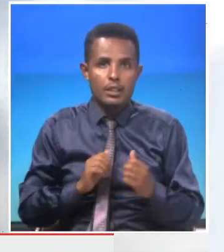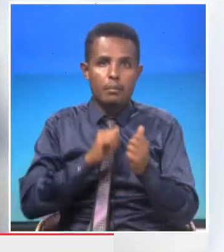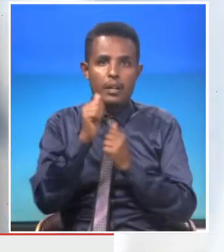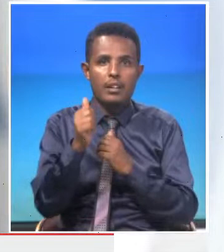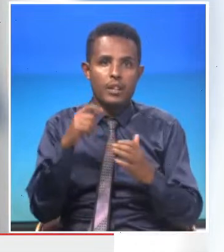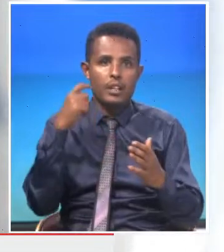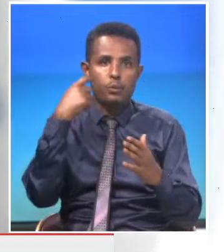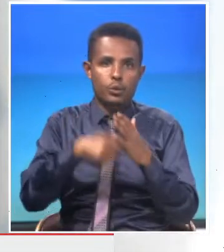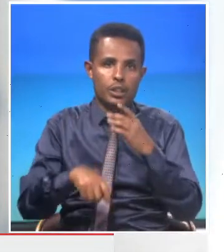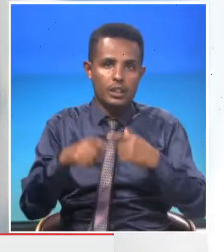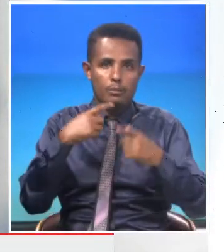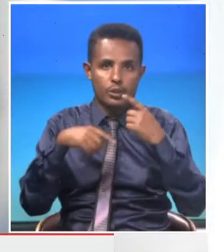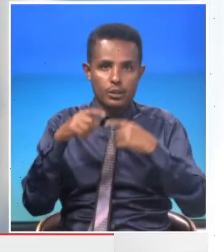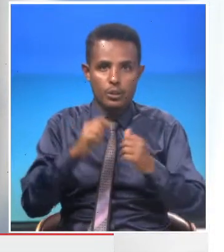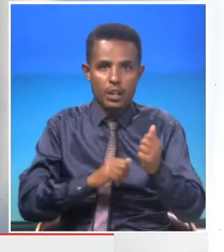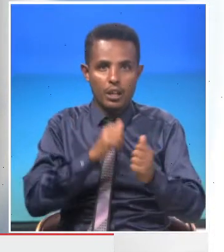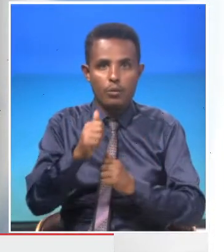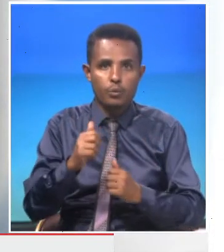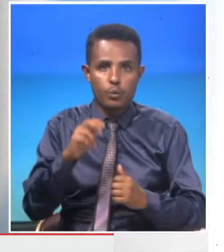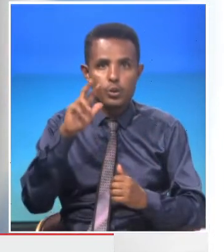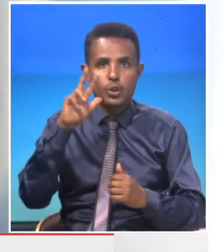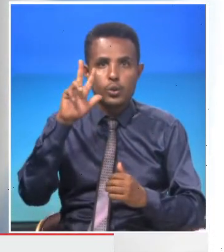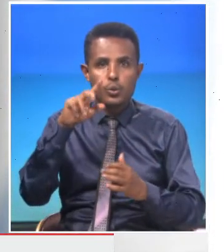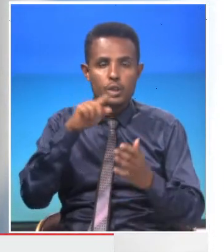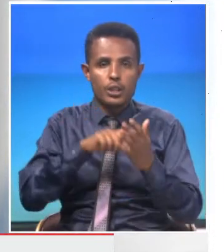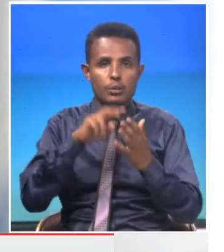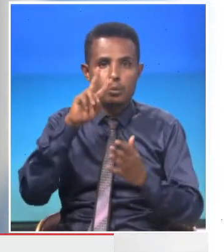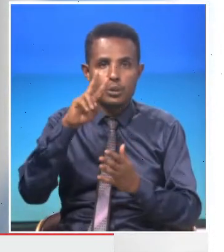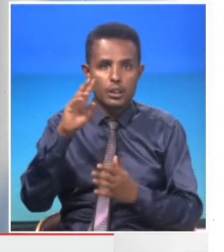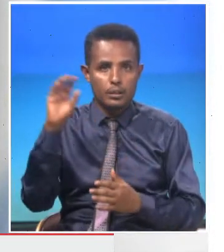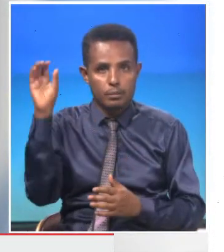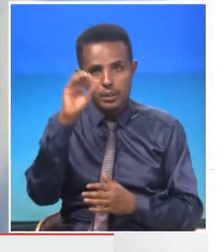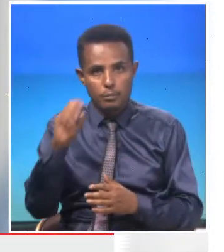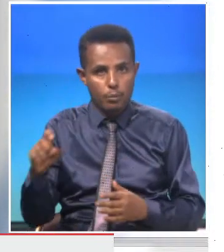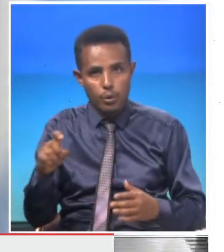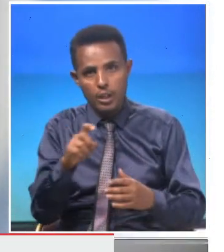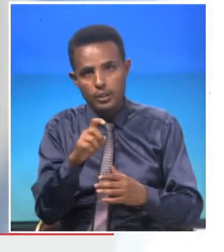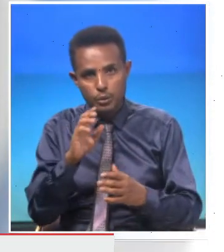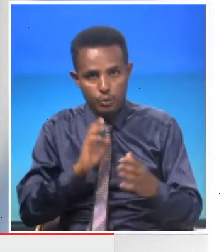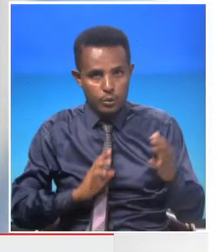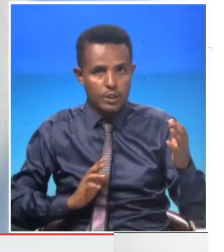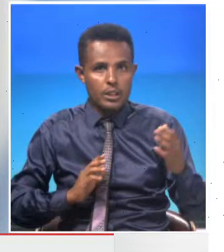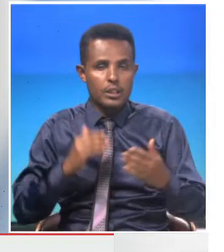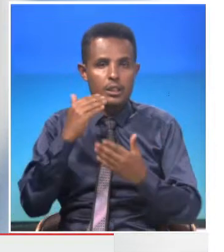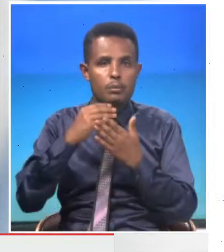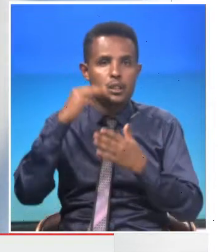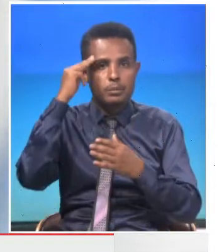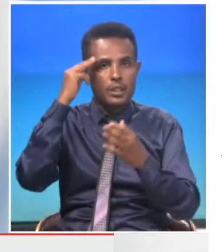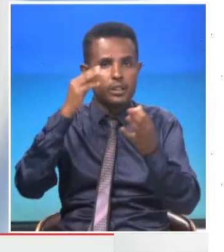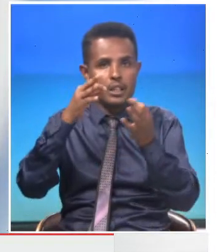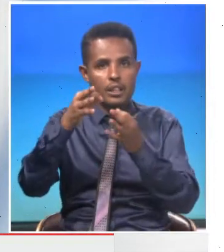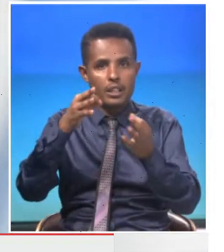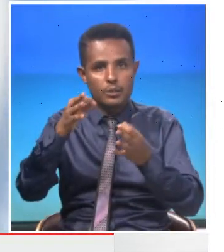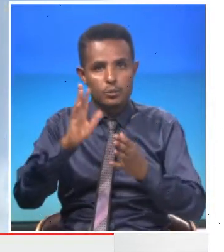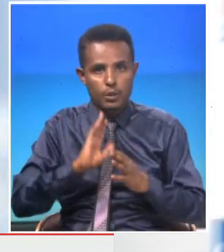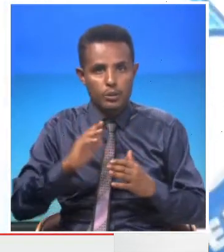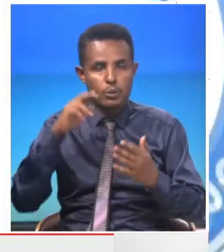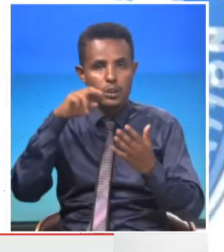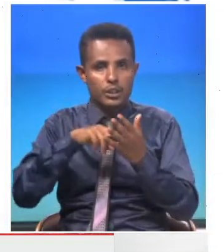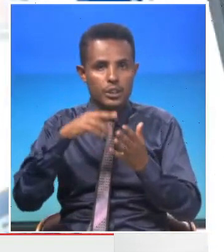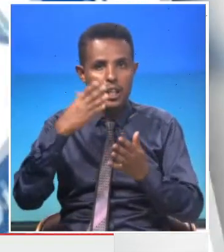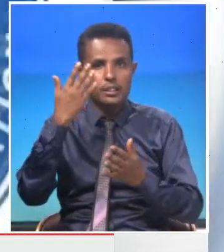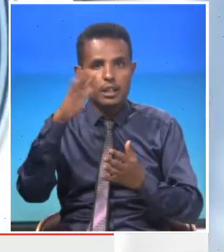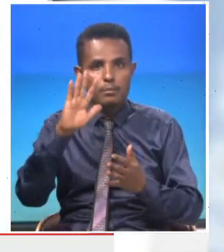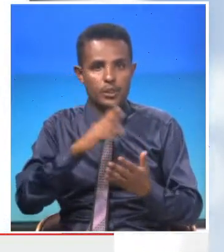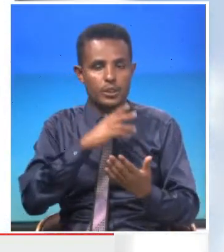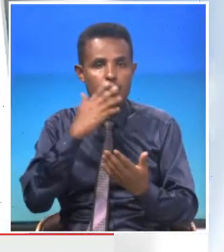ያለፉ ተማሪዎች 3.2% መሆናቸውን የትምህርት ሚኒስቴር ገልጿል። የትምህርት ሚኒስቴር የ2015 12ኛ